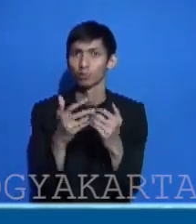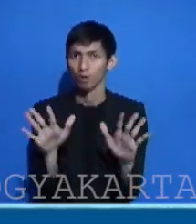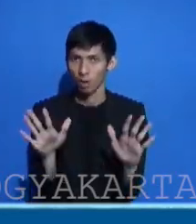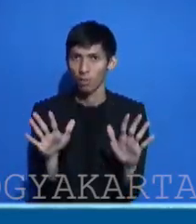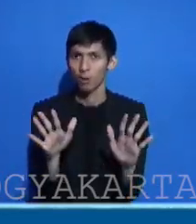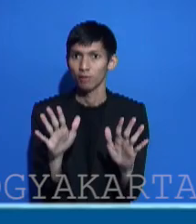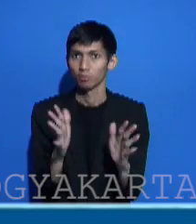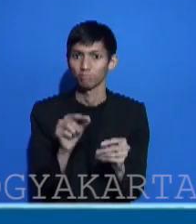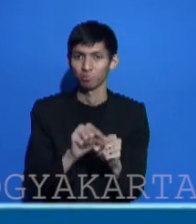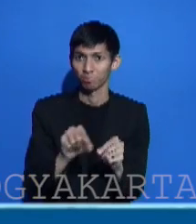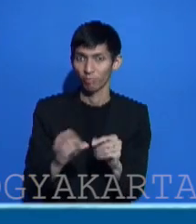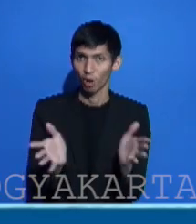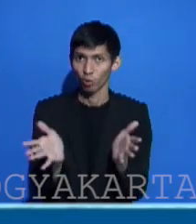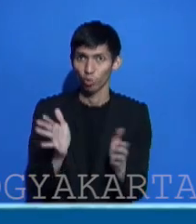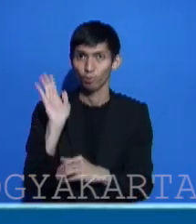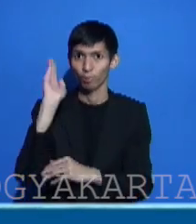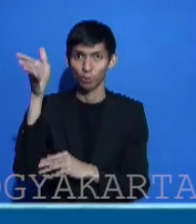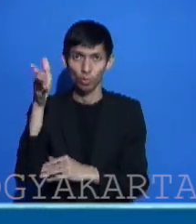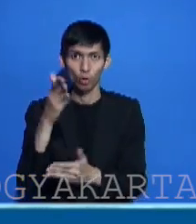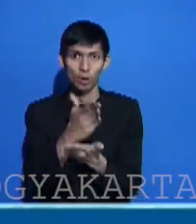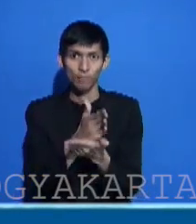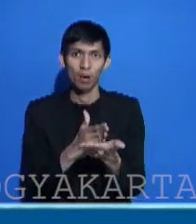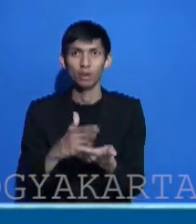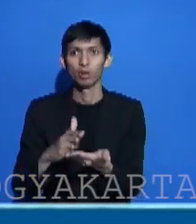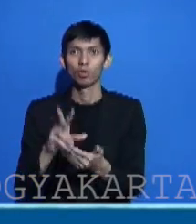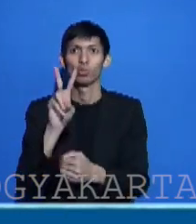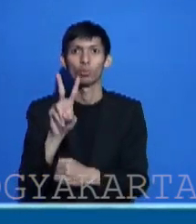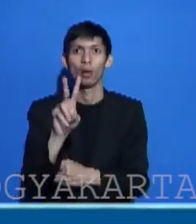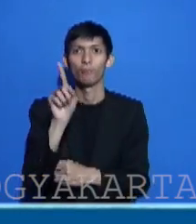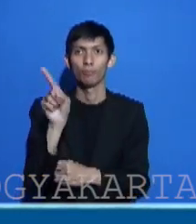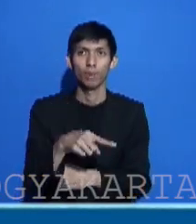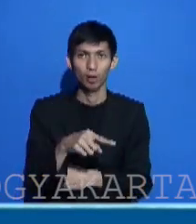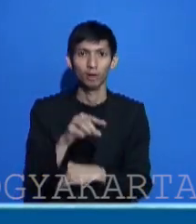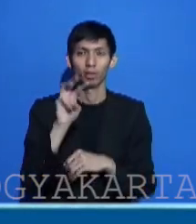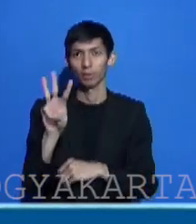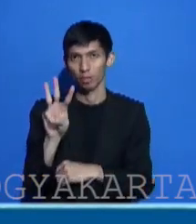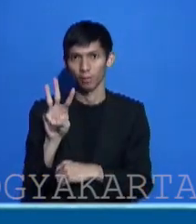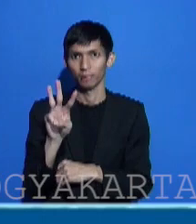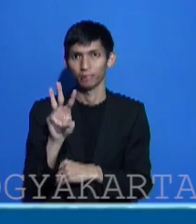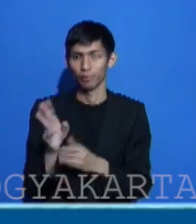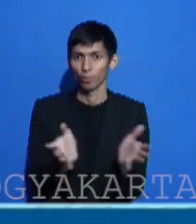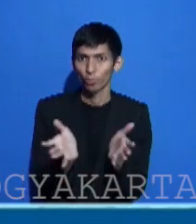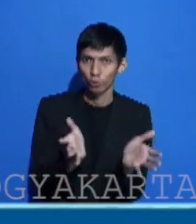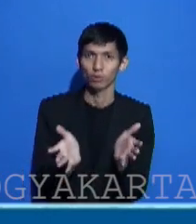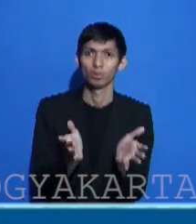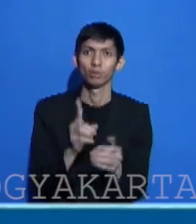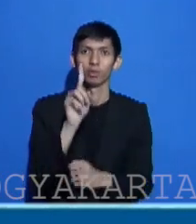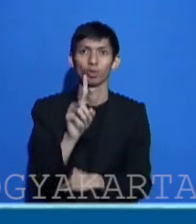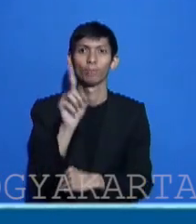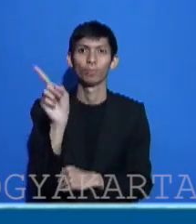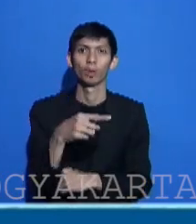Oke asli pun dipun bagi kalih protiko kanggeh penggarapipun saota wes ingkang gada Sabin sak Bro tigonipun